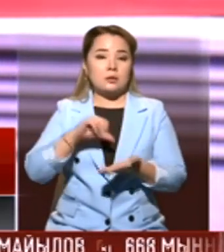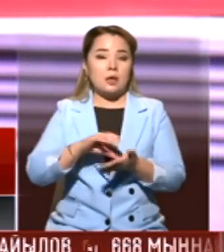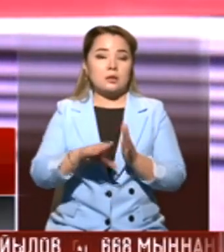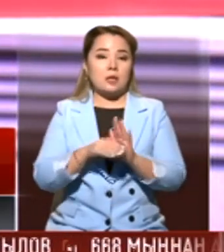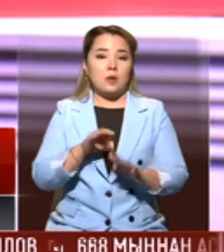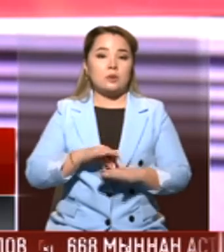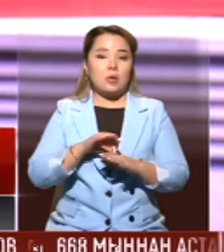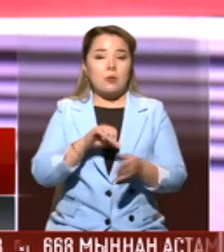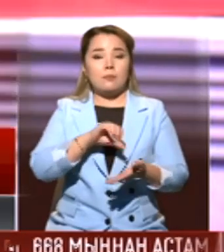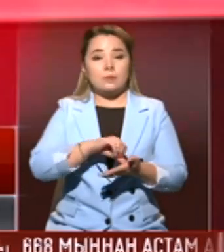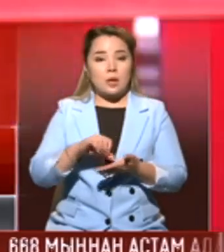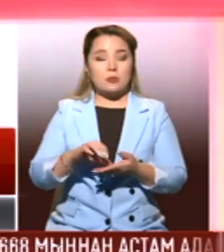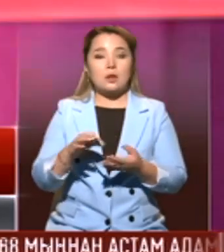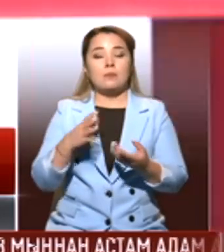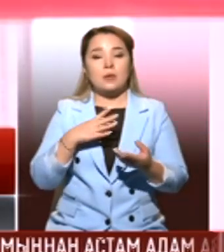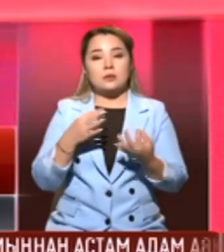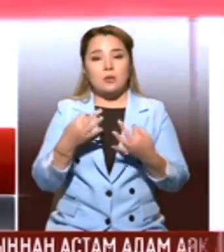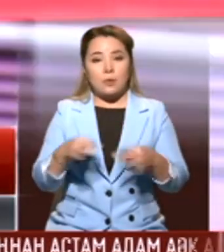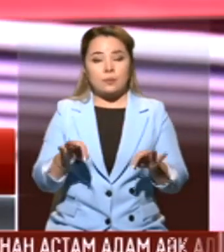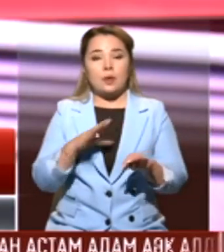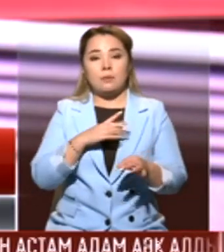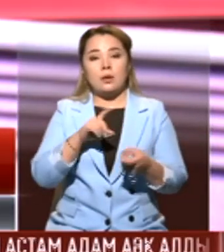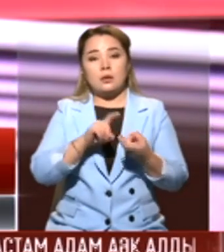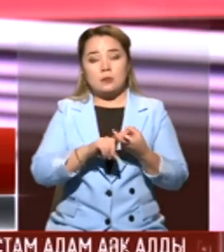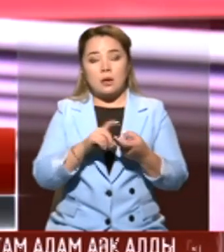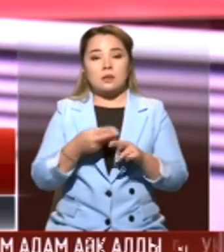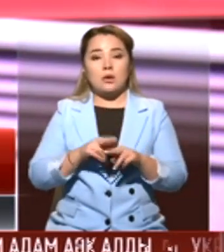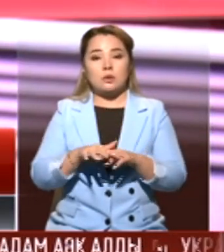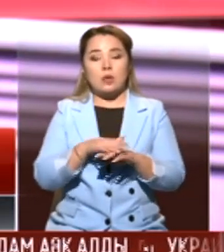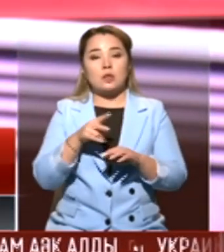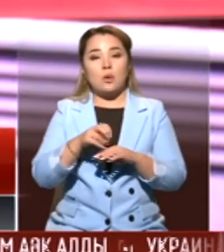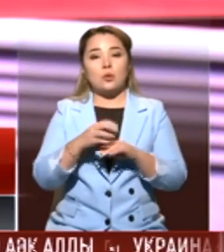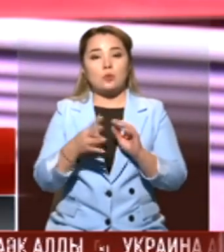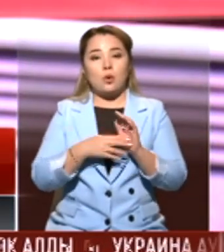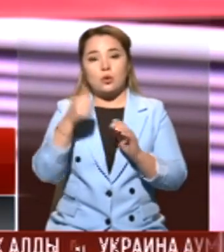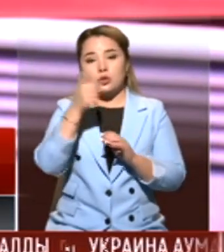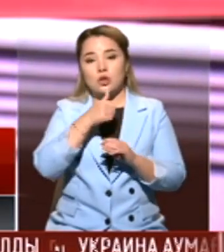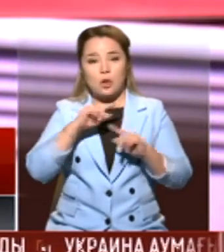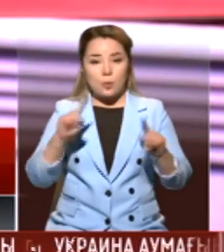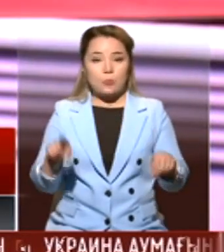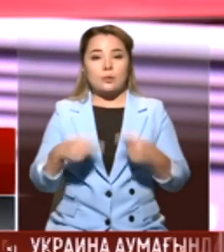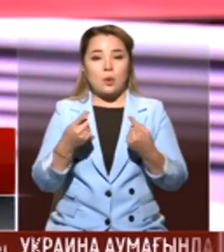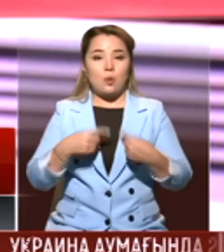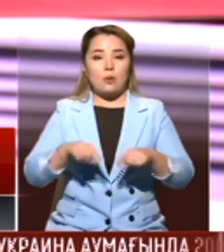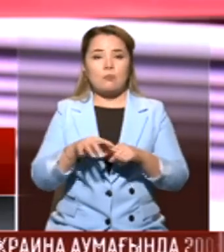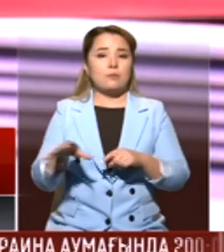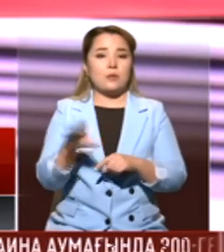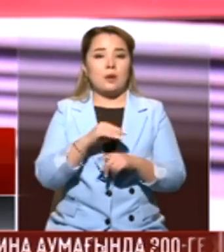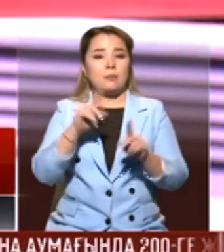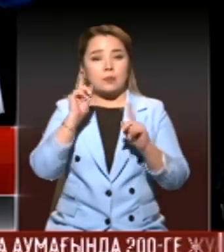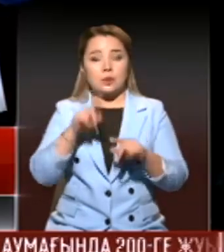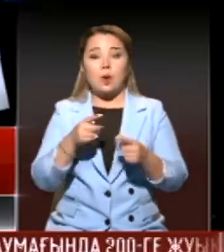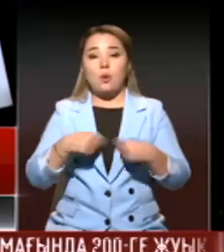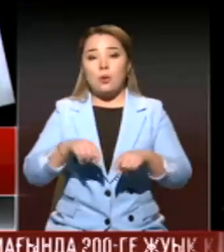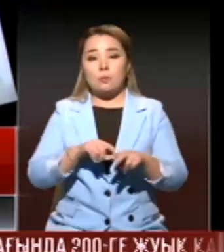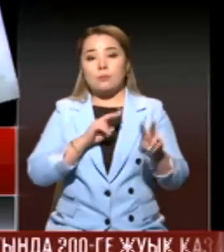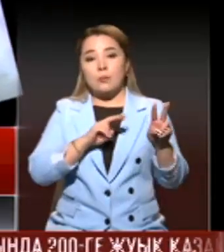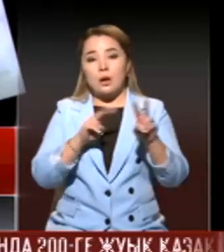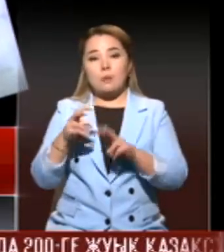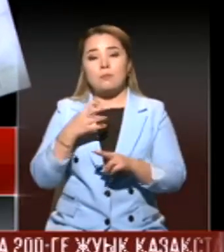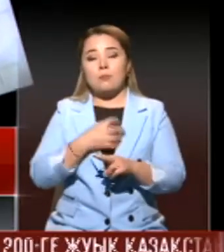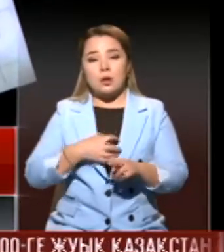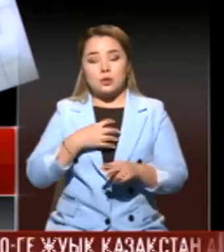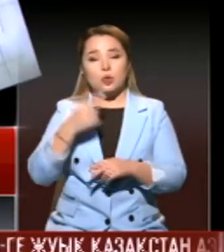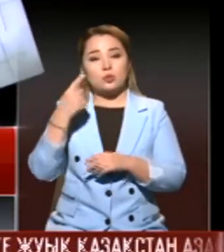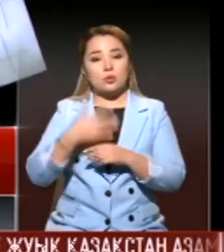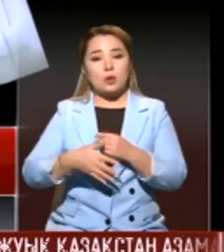да қатысып жатыр. Яғни тәуелсіз бақылаушылардың ұйымдары болған дейін 2019 жылдан бастап жақсылап жанданды, қоғам біледі. Сондықтан қоғам бақылаушы болудың